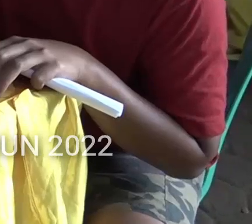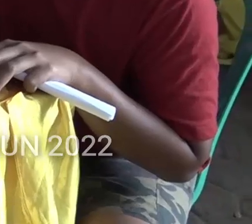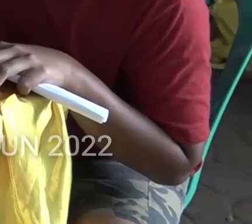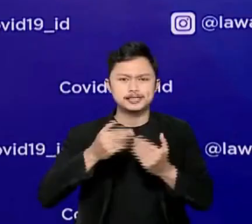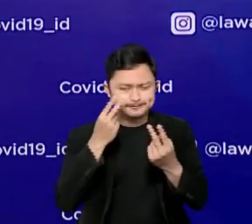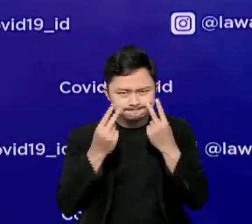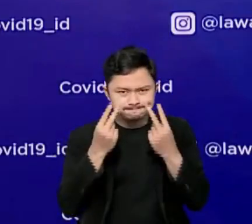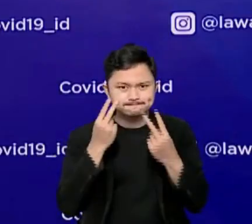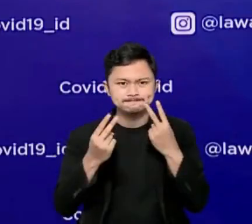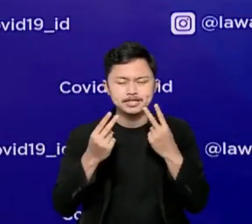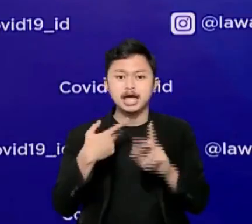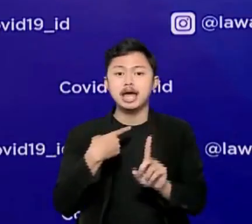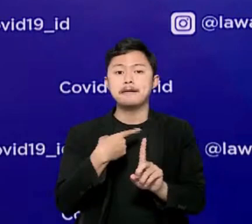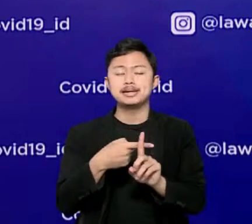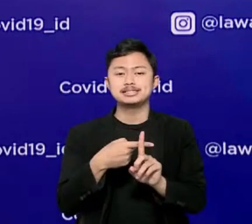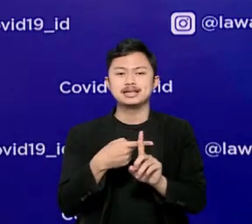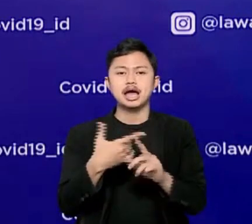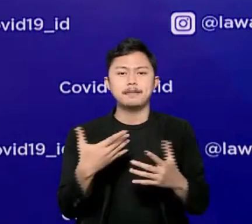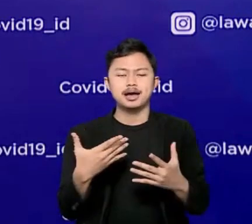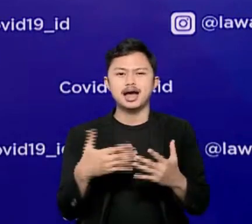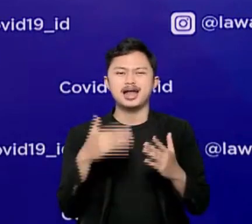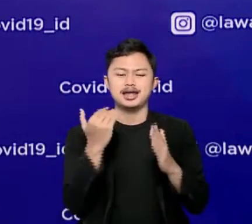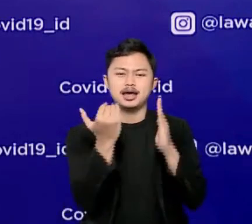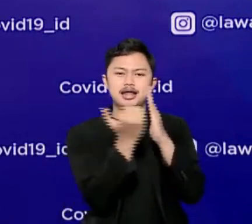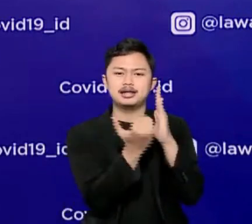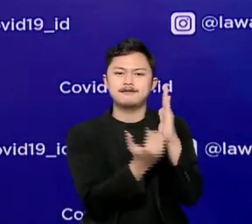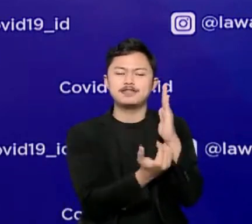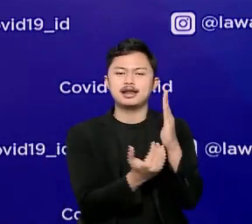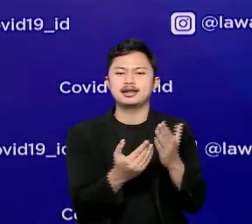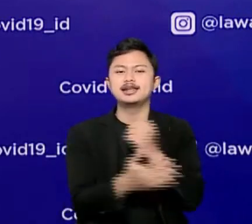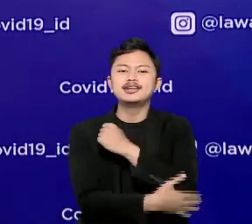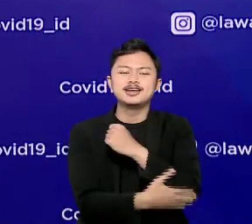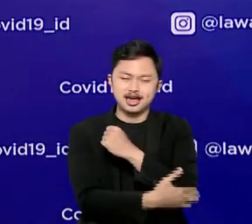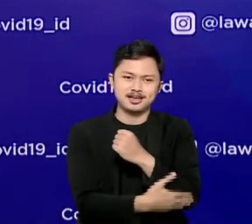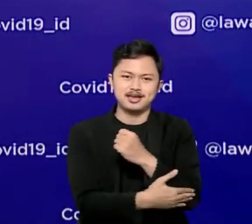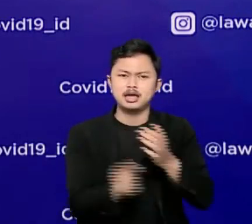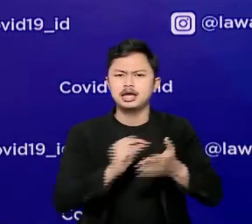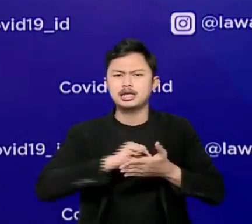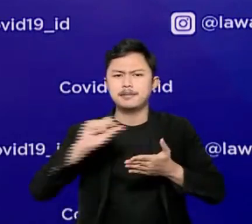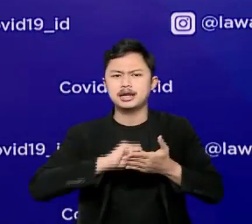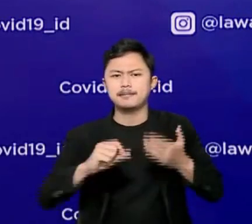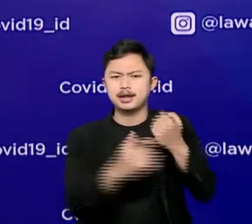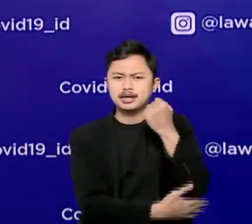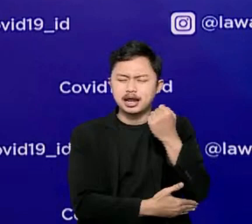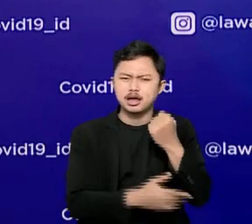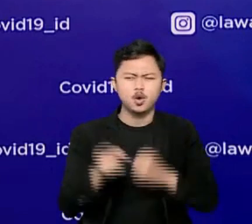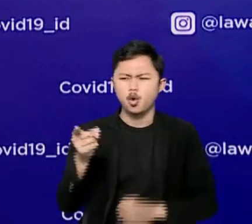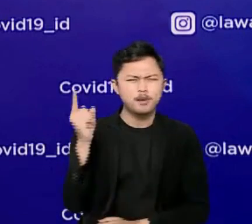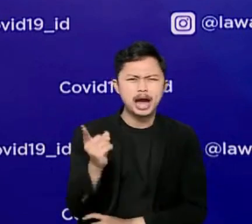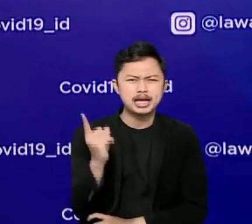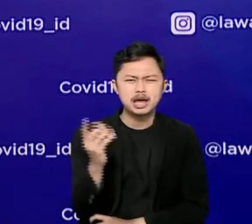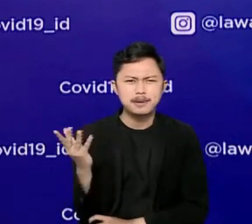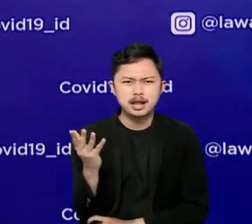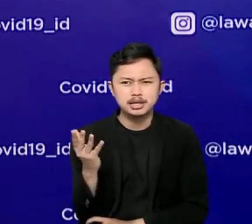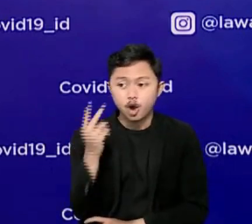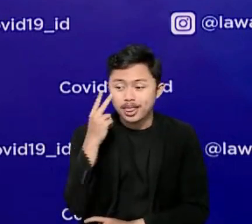Indonesia. Juru bicara Satuan Tugas Penanganan COVID-19 WIKU Adhisa Smito mengatakan, pemerintah tengah mempersiapkan pelaksanaan